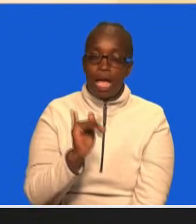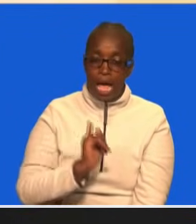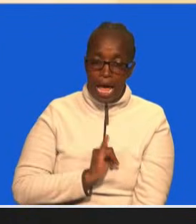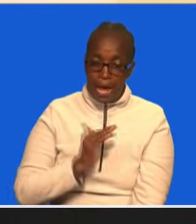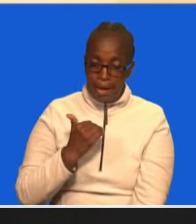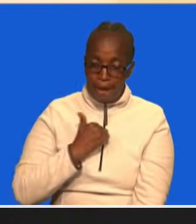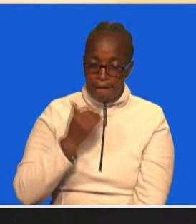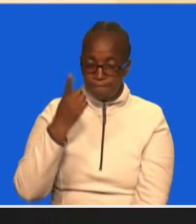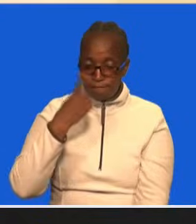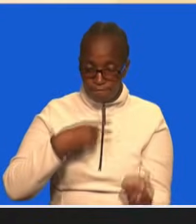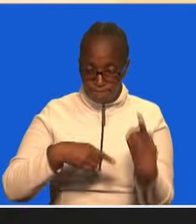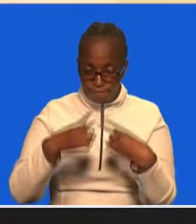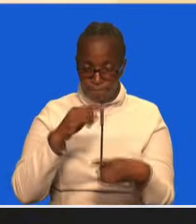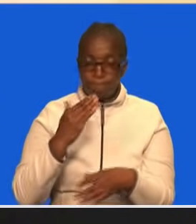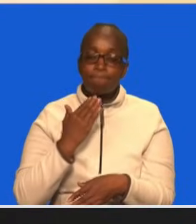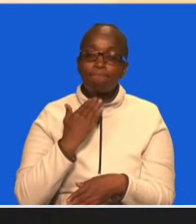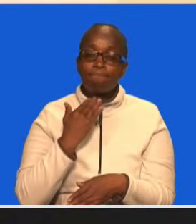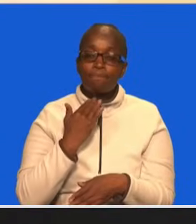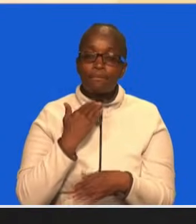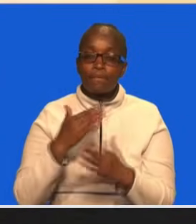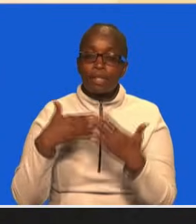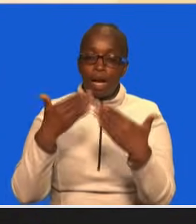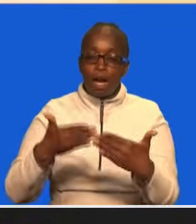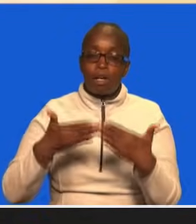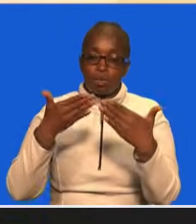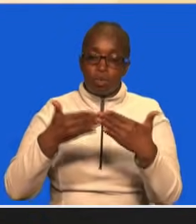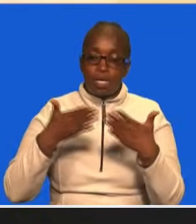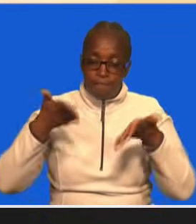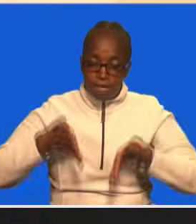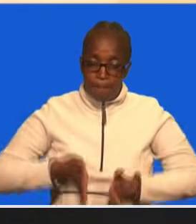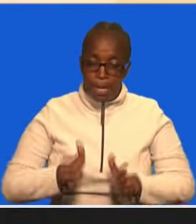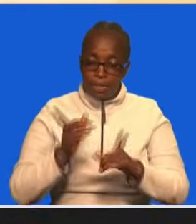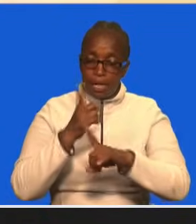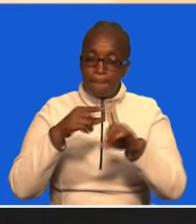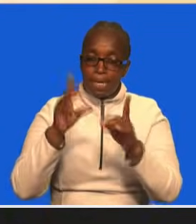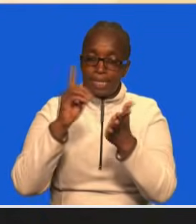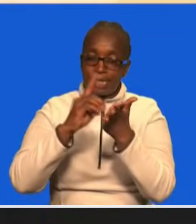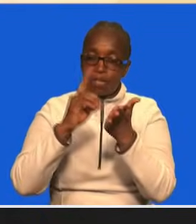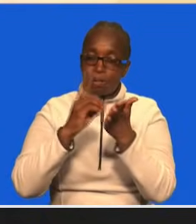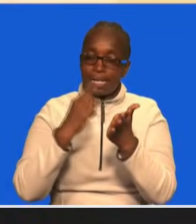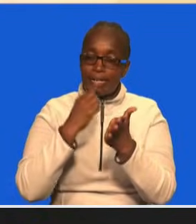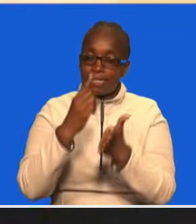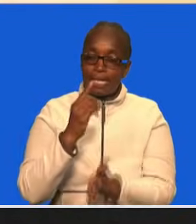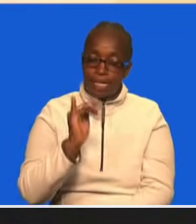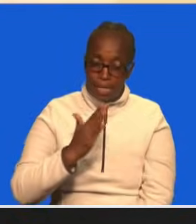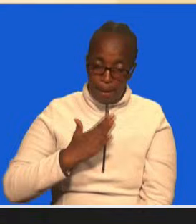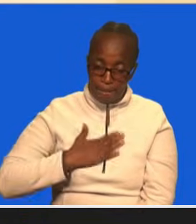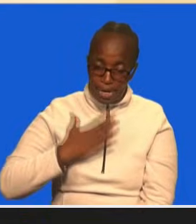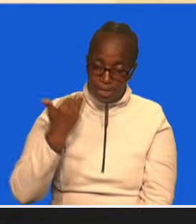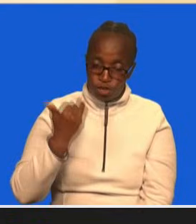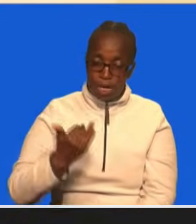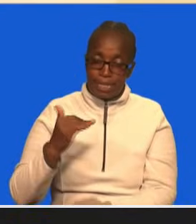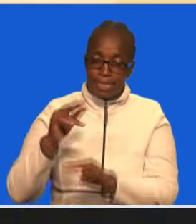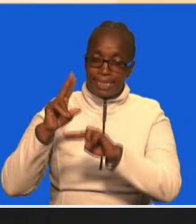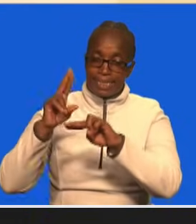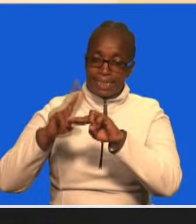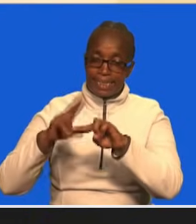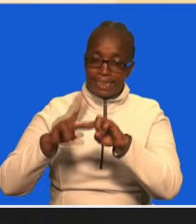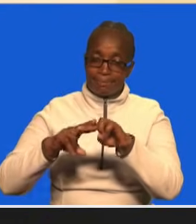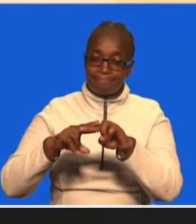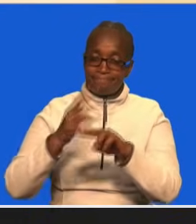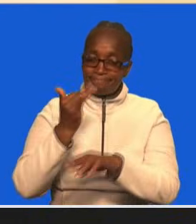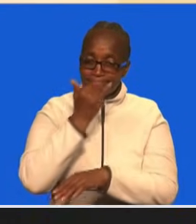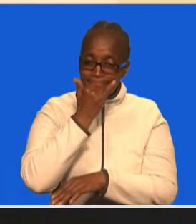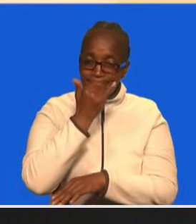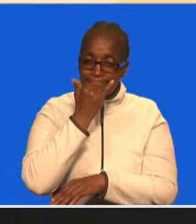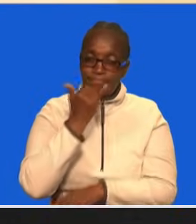Abigail. Nilikuja hapa jana nikitaka kujifungua na daktari akaniambia mtoto wangu amekaa vibaya, amekaa